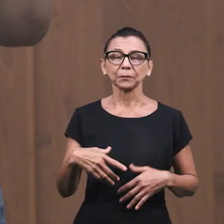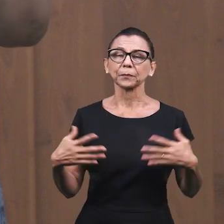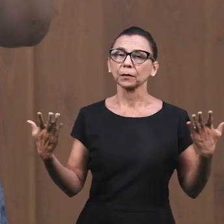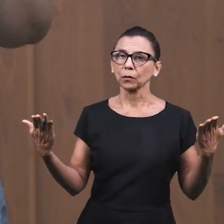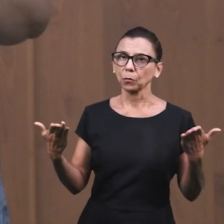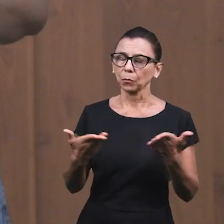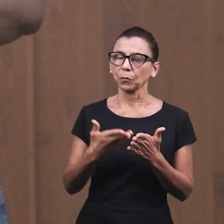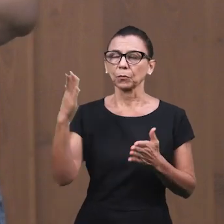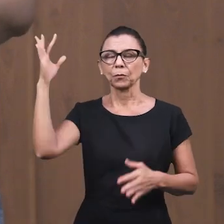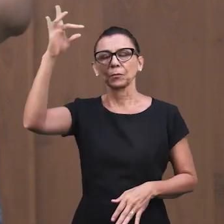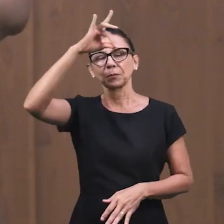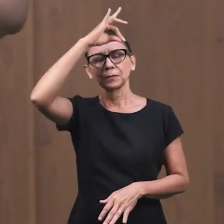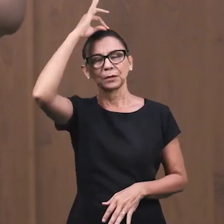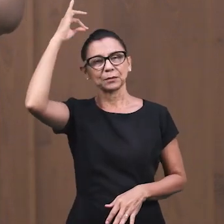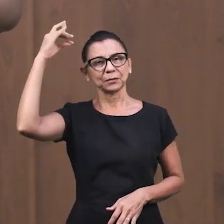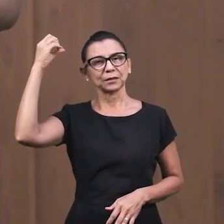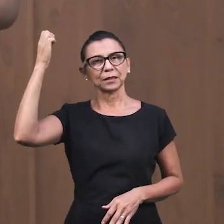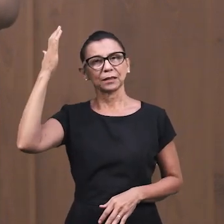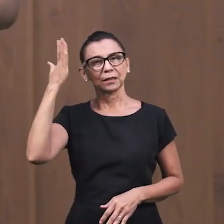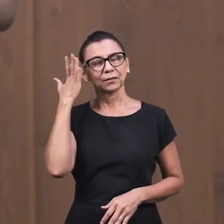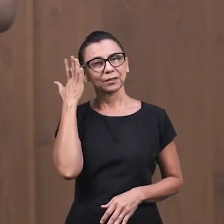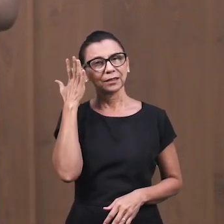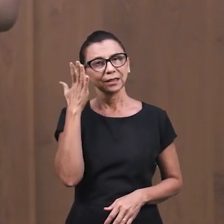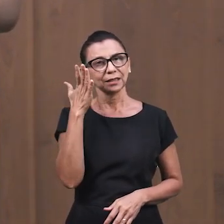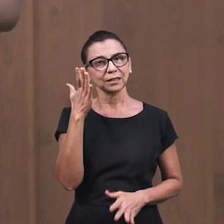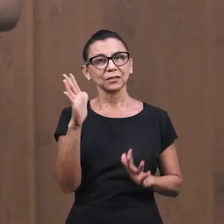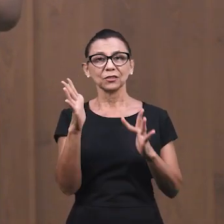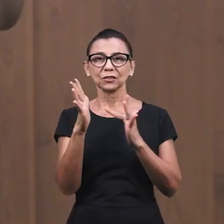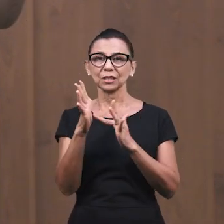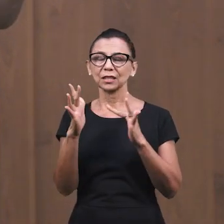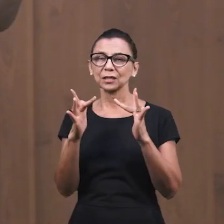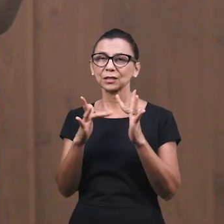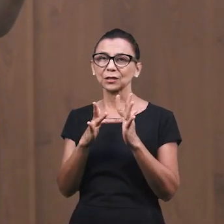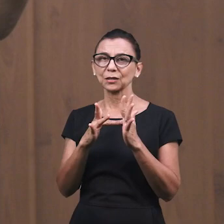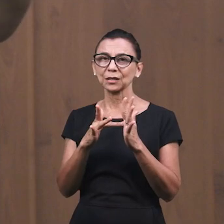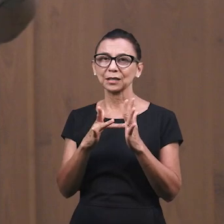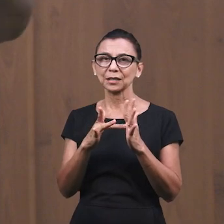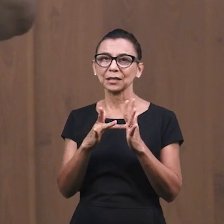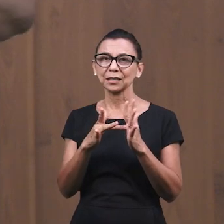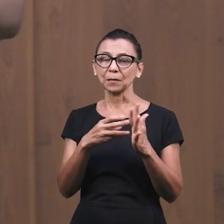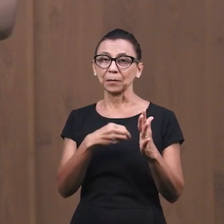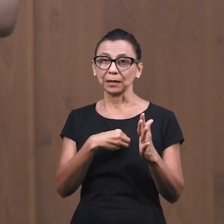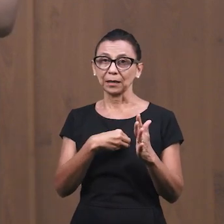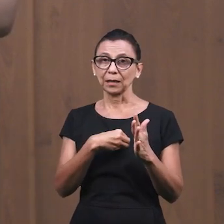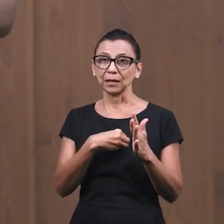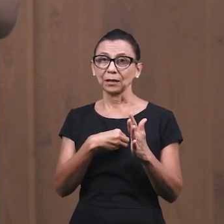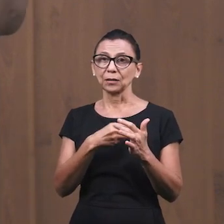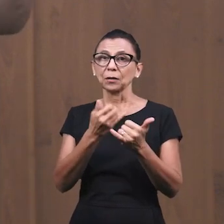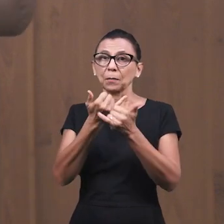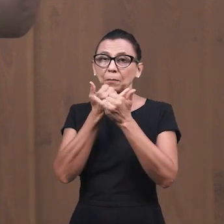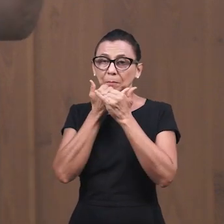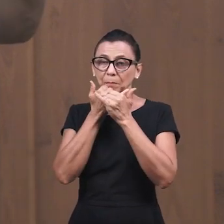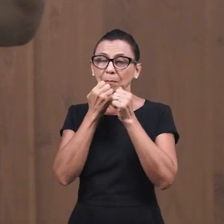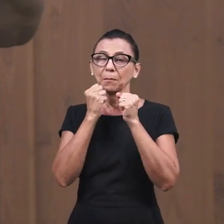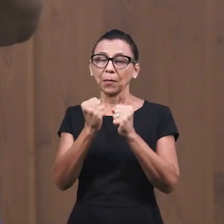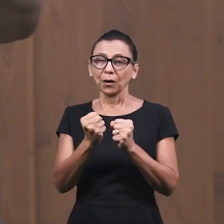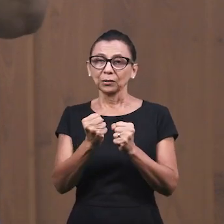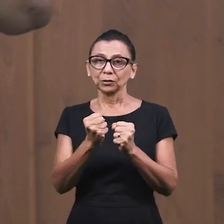de salut. Aujourd'hui, le Saint-Esprit vous révèle Jésus. C'est lui qui peut pardonner vos